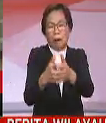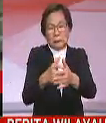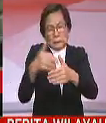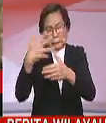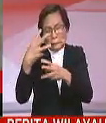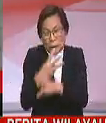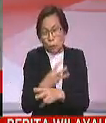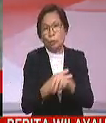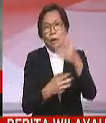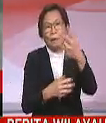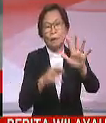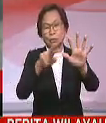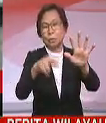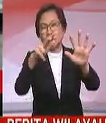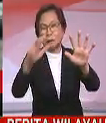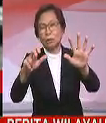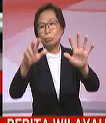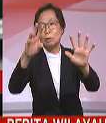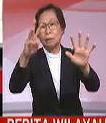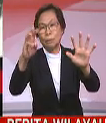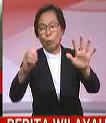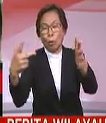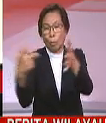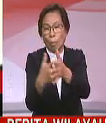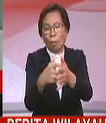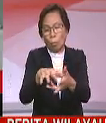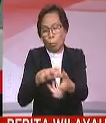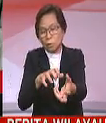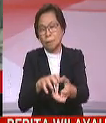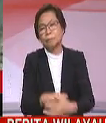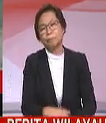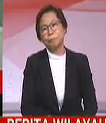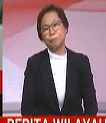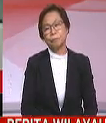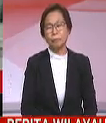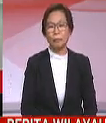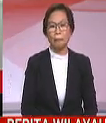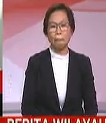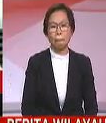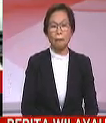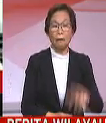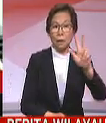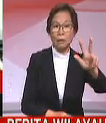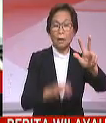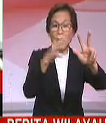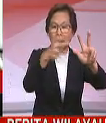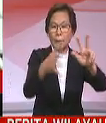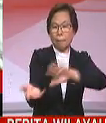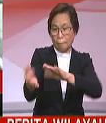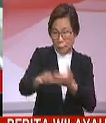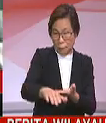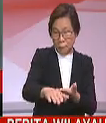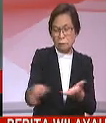parah dan 15,360 kemalangan rosak. Daripada jumlah berkenaan, 315